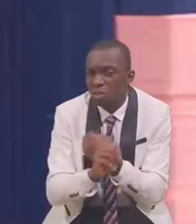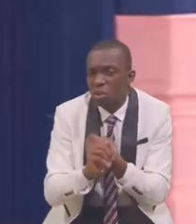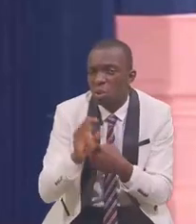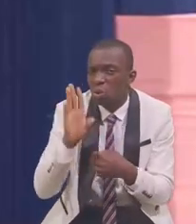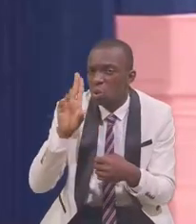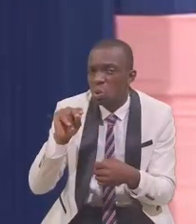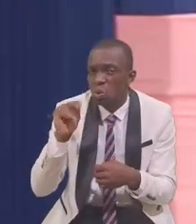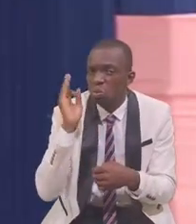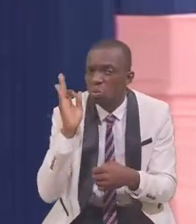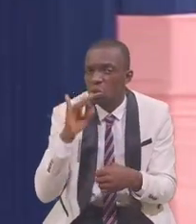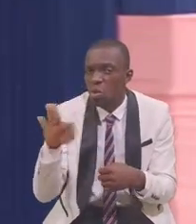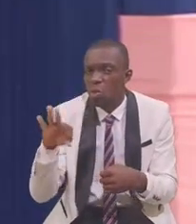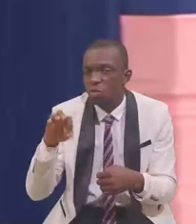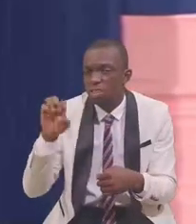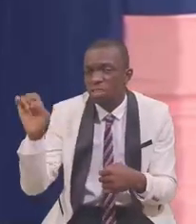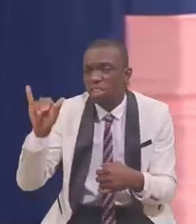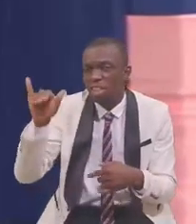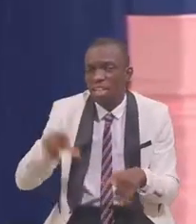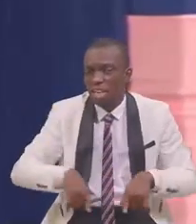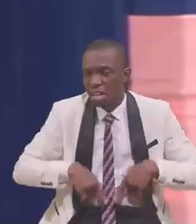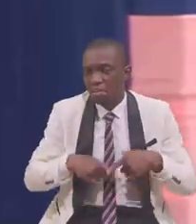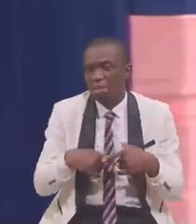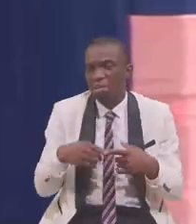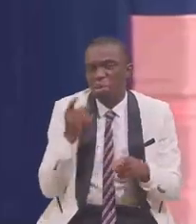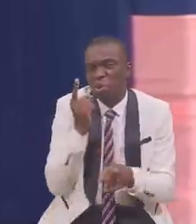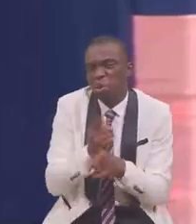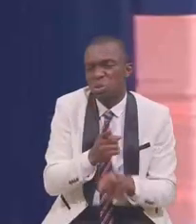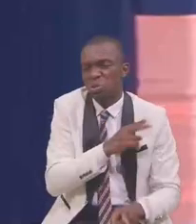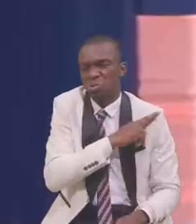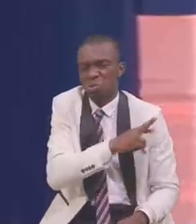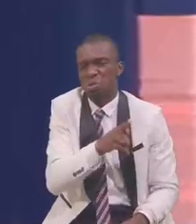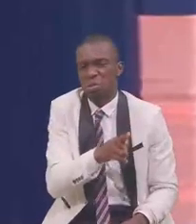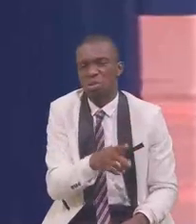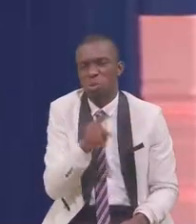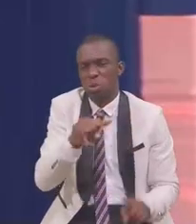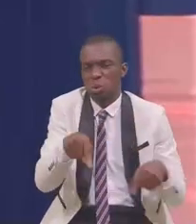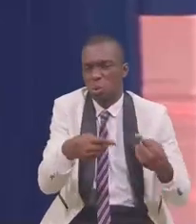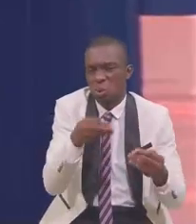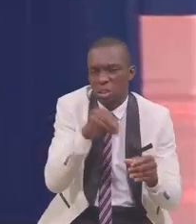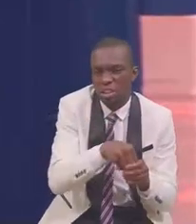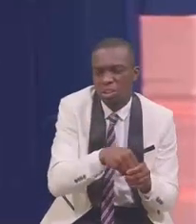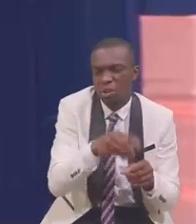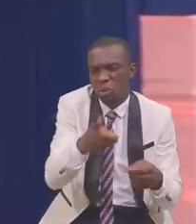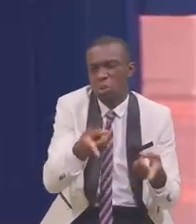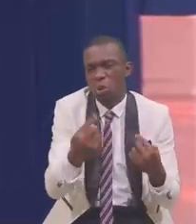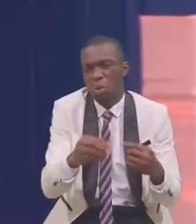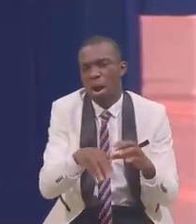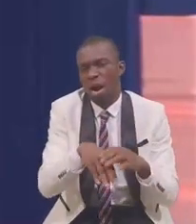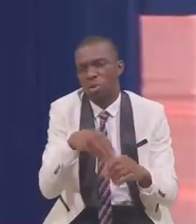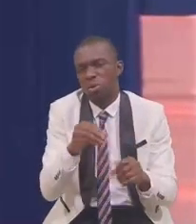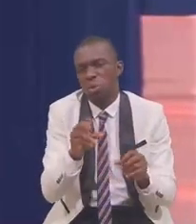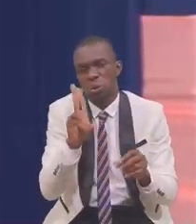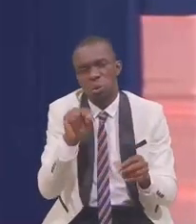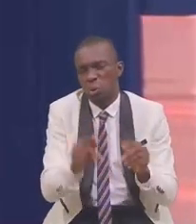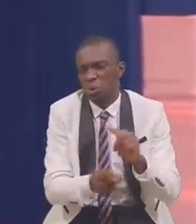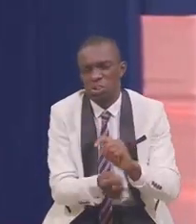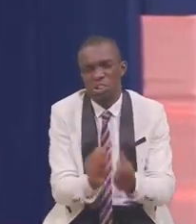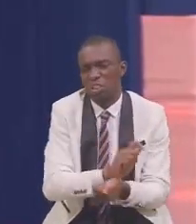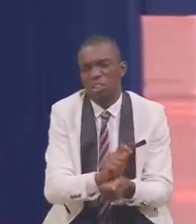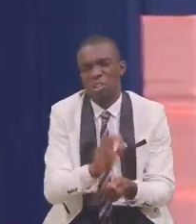religion. Et la grâce de Dieu n'est pas là. Alors vous entrez, vous sortez, il n'y a pas de transformation, il n'y a